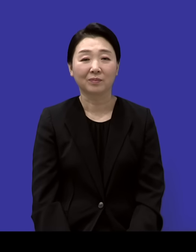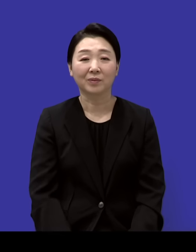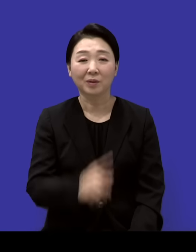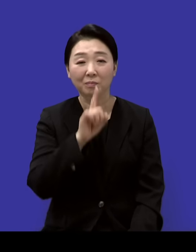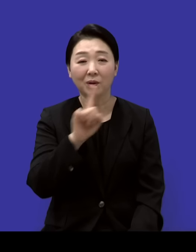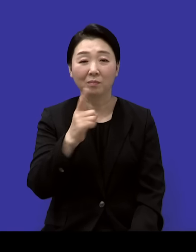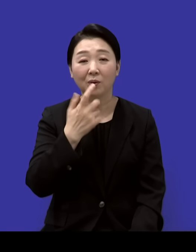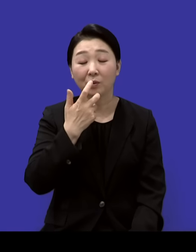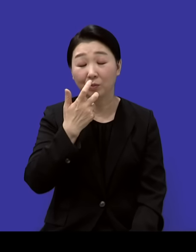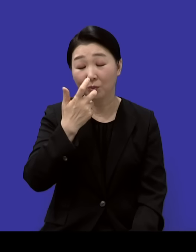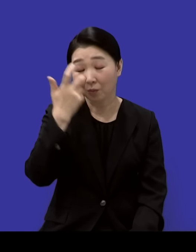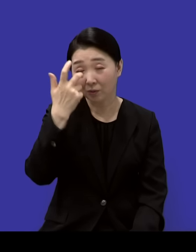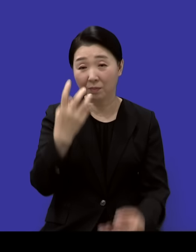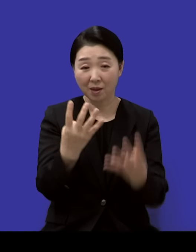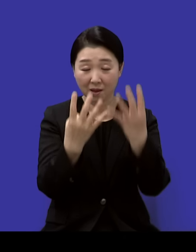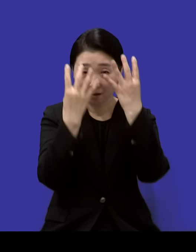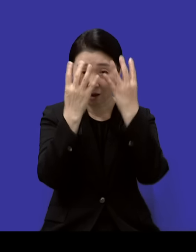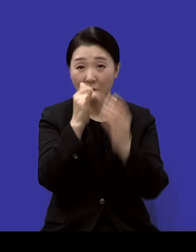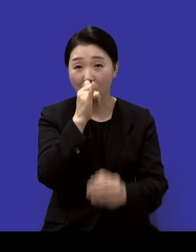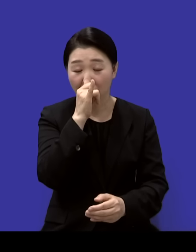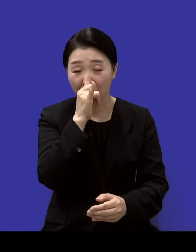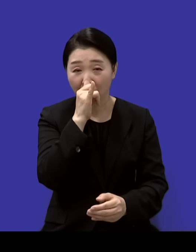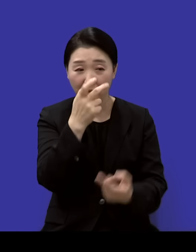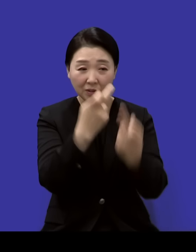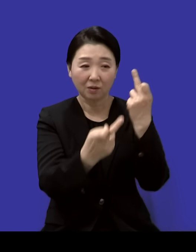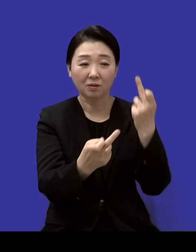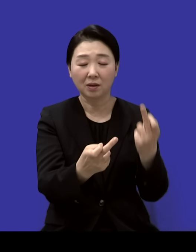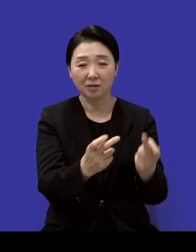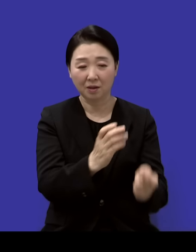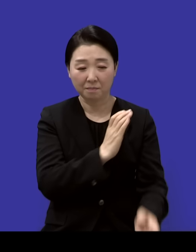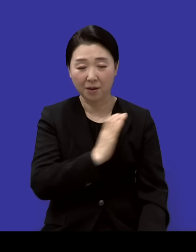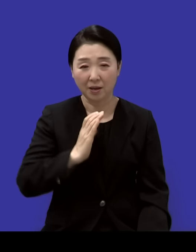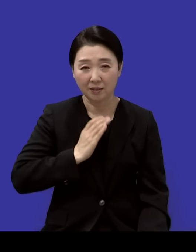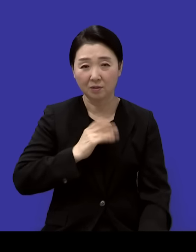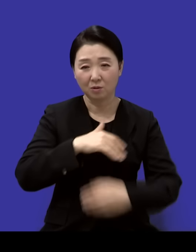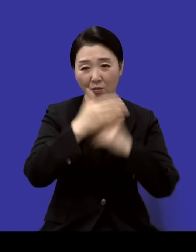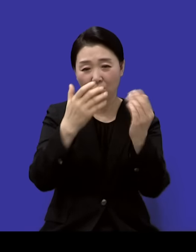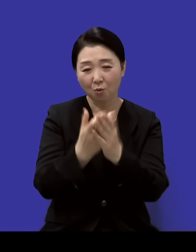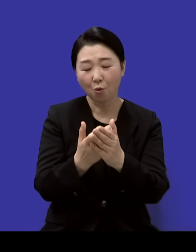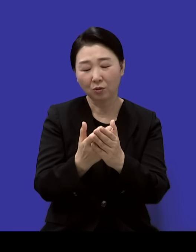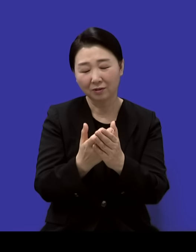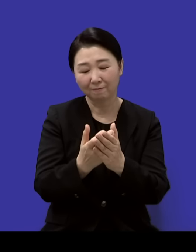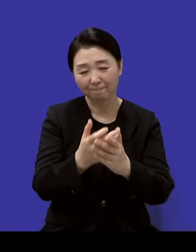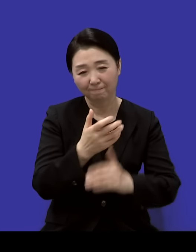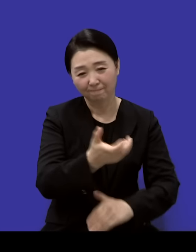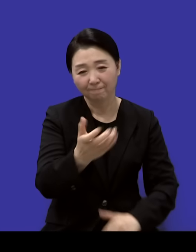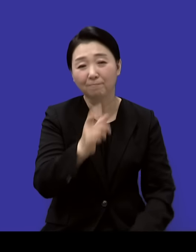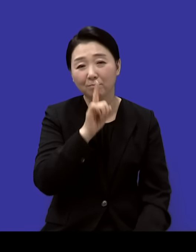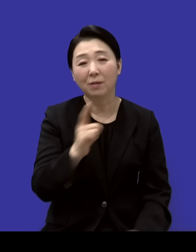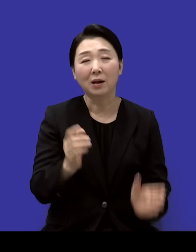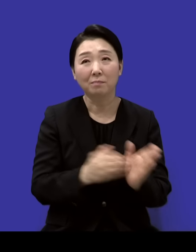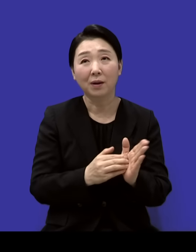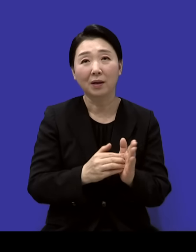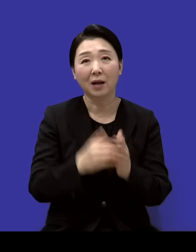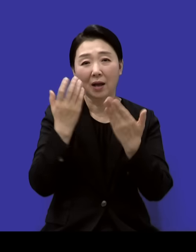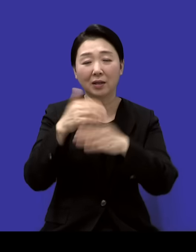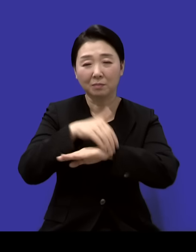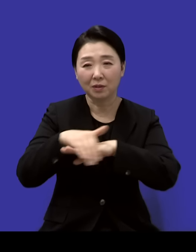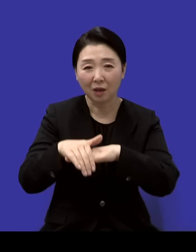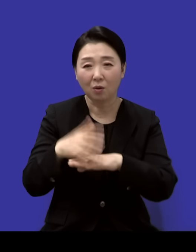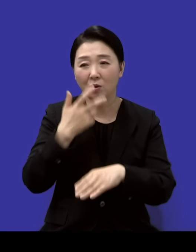하시더라고요. 요셉이 감옥에 가고 형제에게 배신당하고 했던 그 모든 여정들을 말씀하시면서 이것이 다 하나님의 섭리고 요셉을